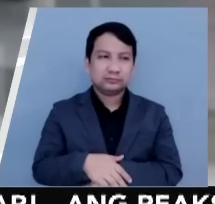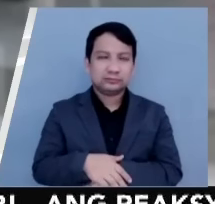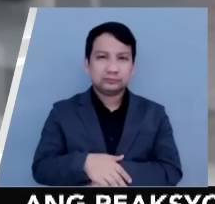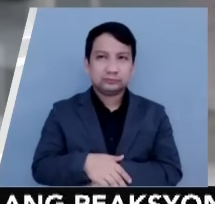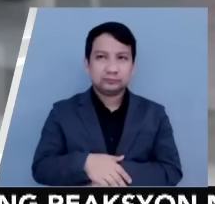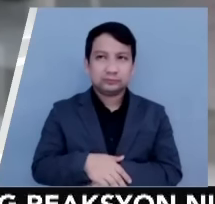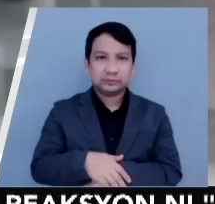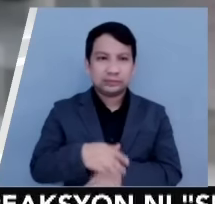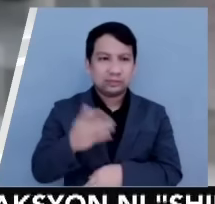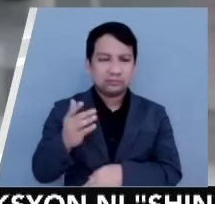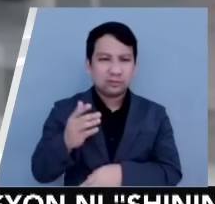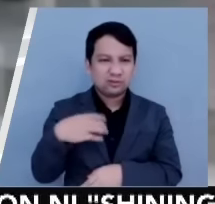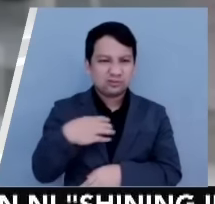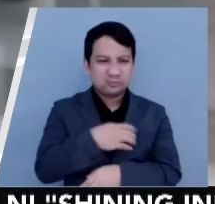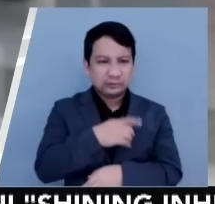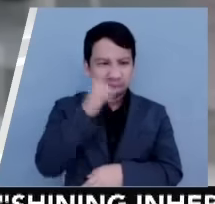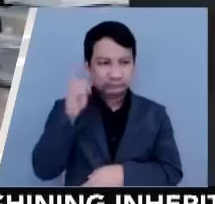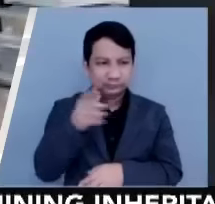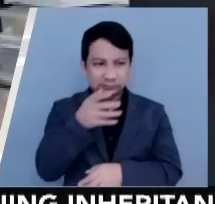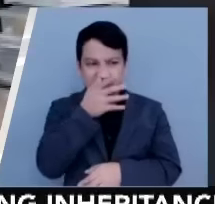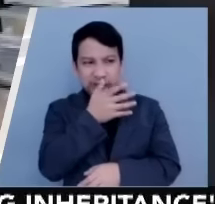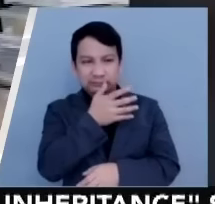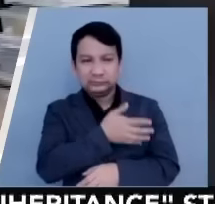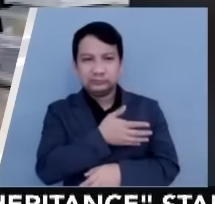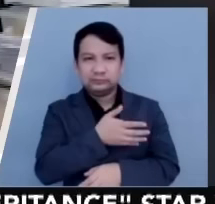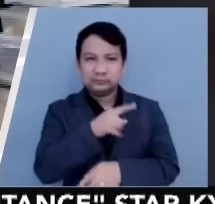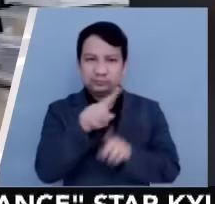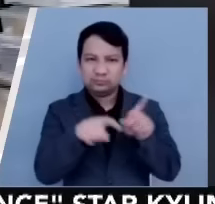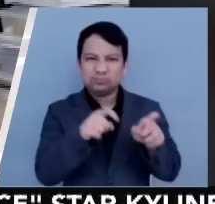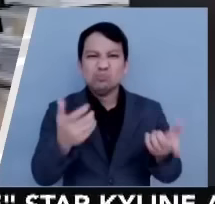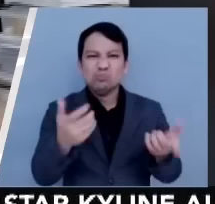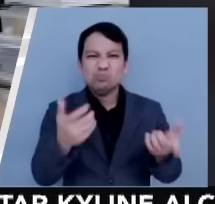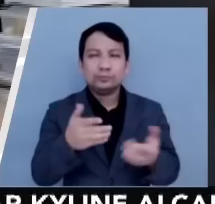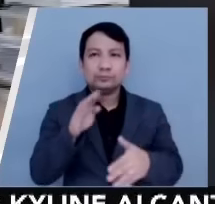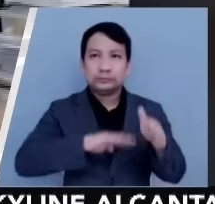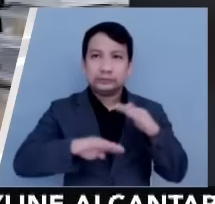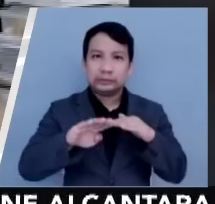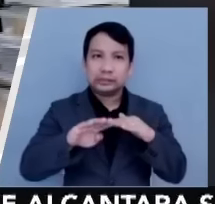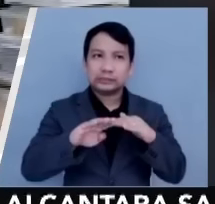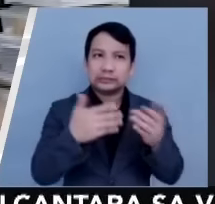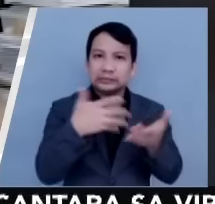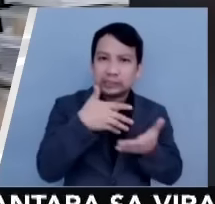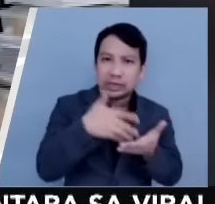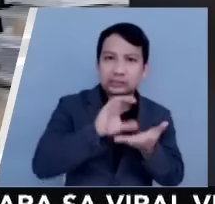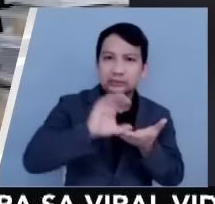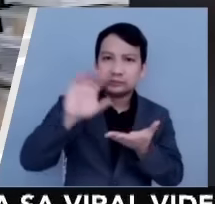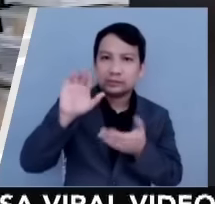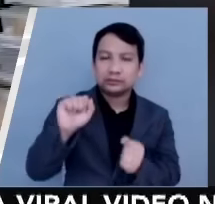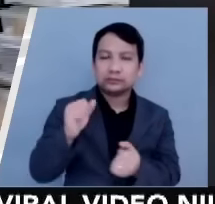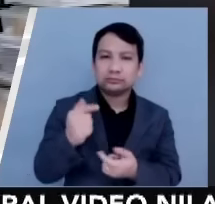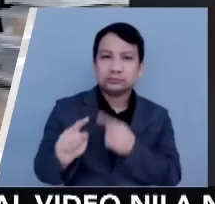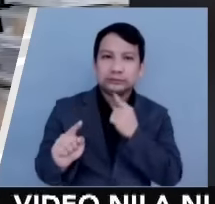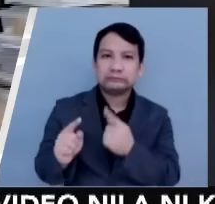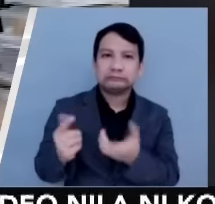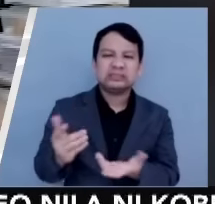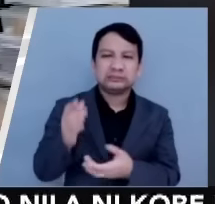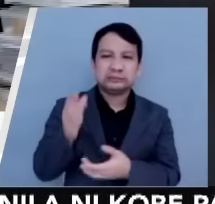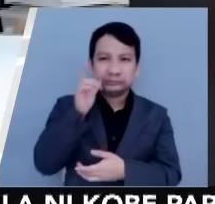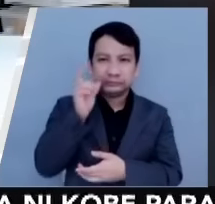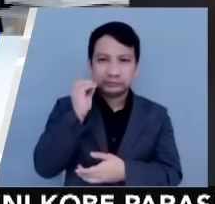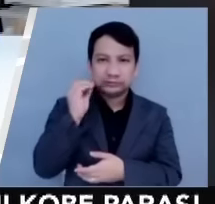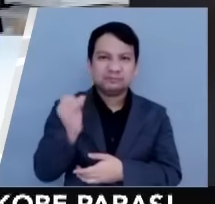kongresista dahil kahit yung mga tanong kung saan siya nag-aral ng kolehiyo ay tumangging sumagot itong si Cassandra Leong. Ilang beses